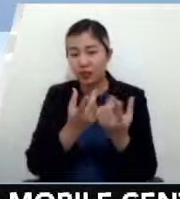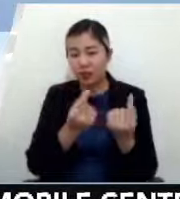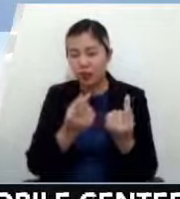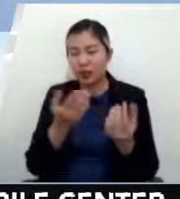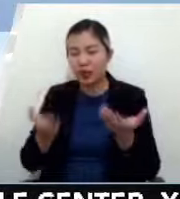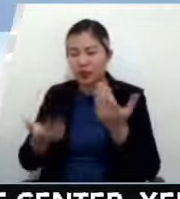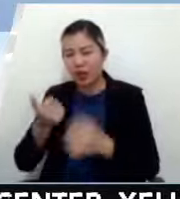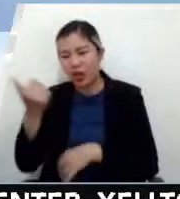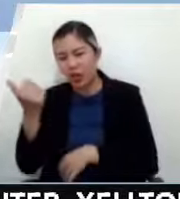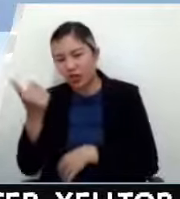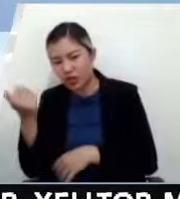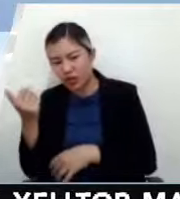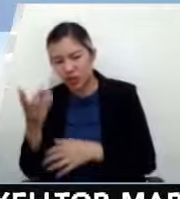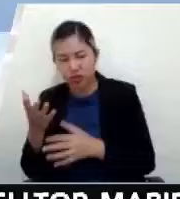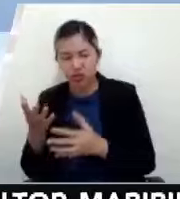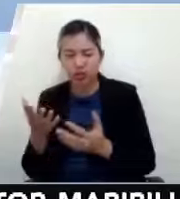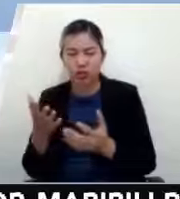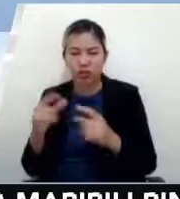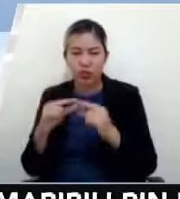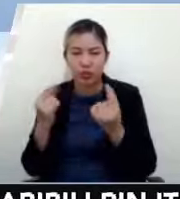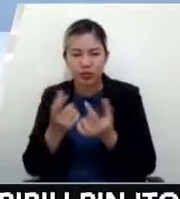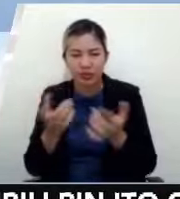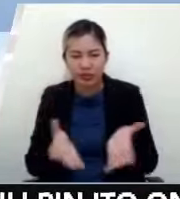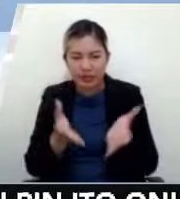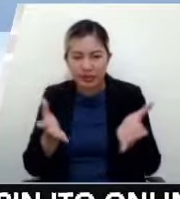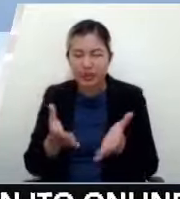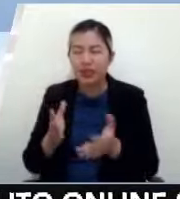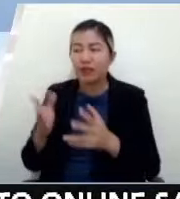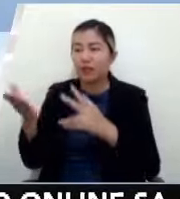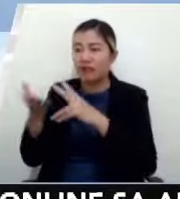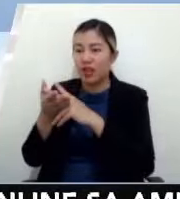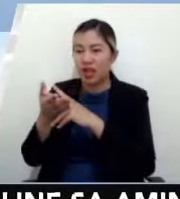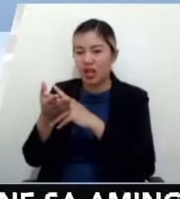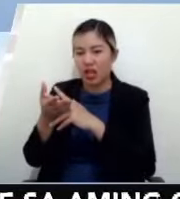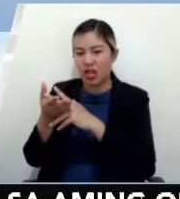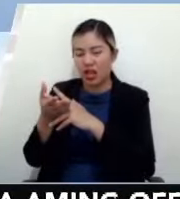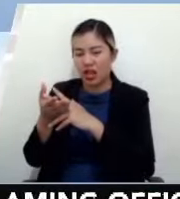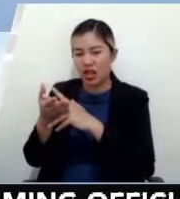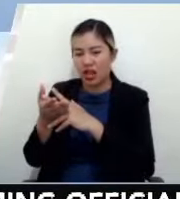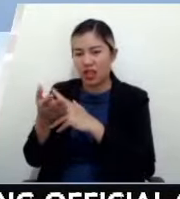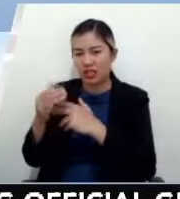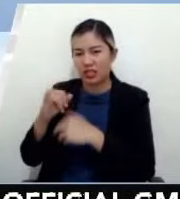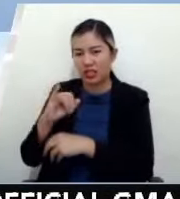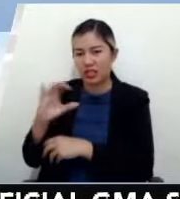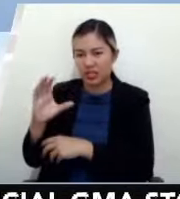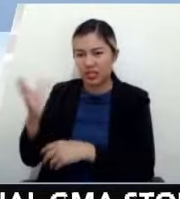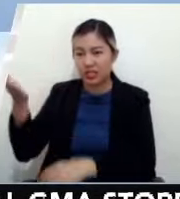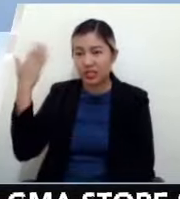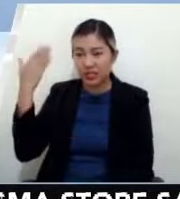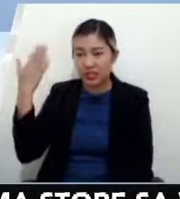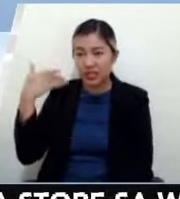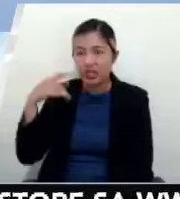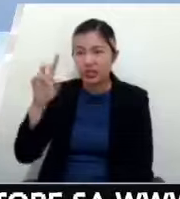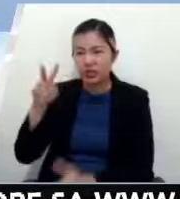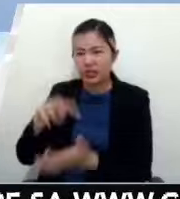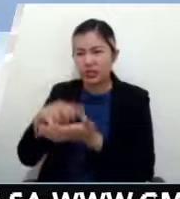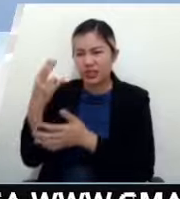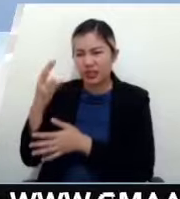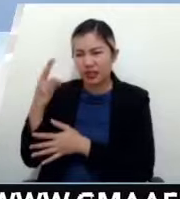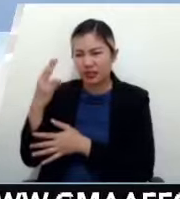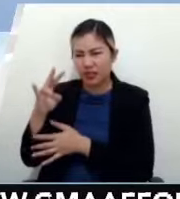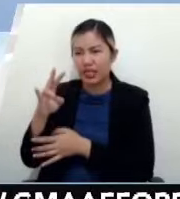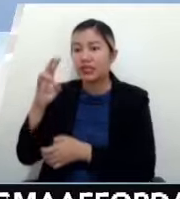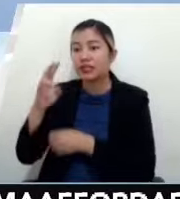icc sila nagreklamo n pang 2017 yon pitong taon na ang nakakaraan ha mula nung 2017